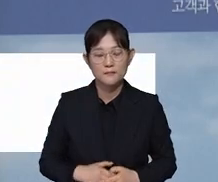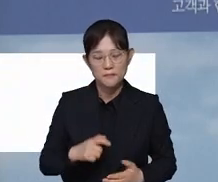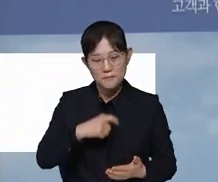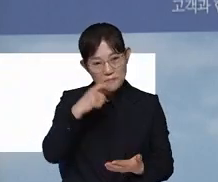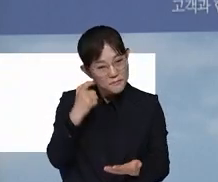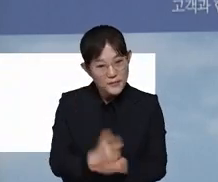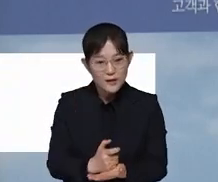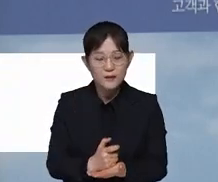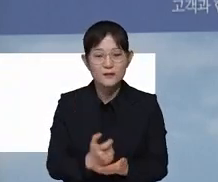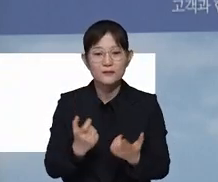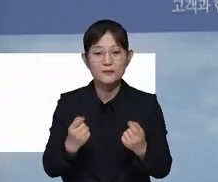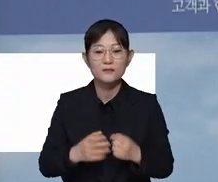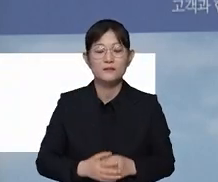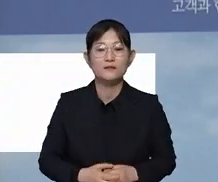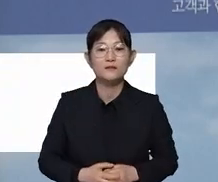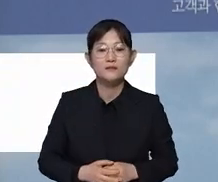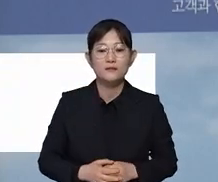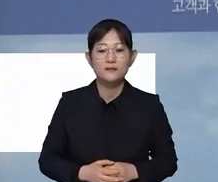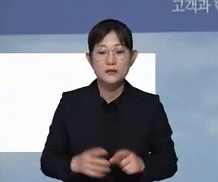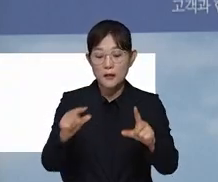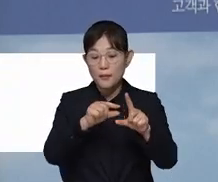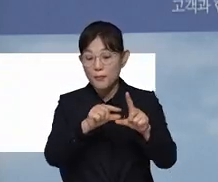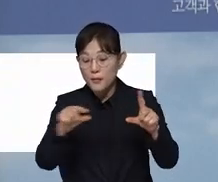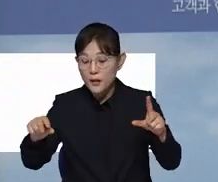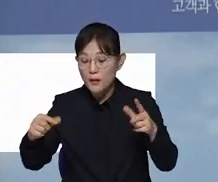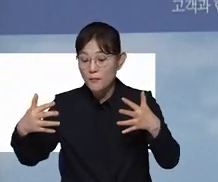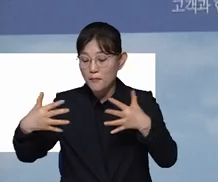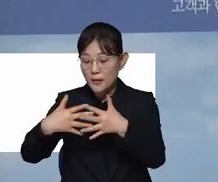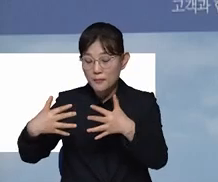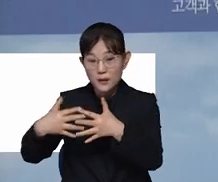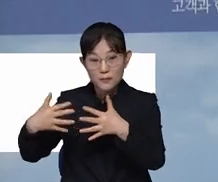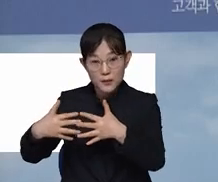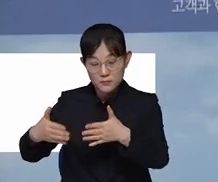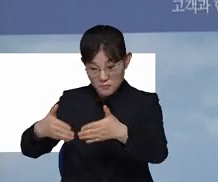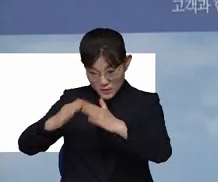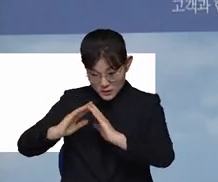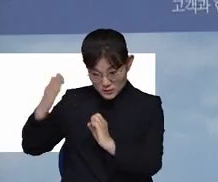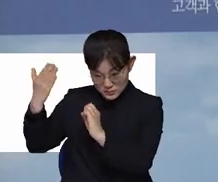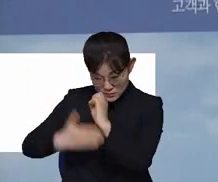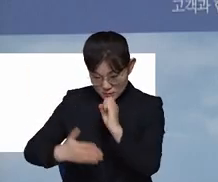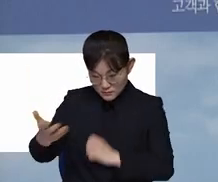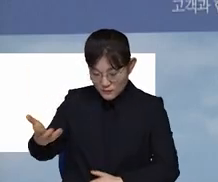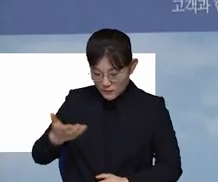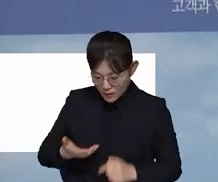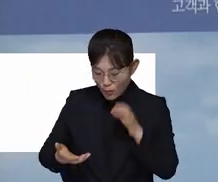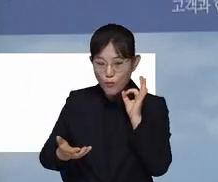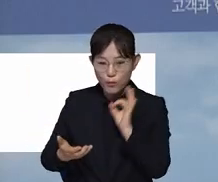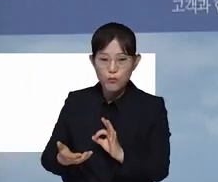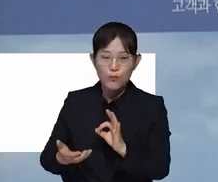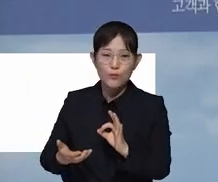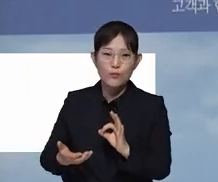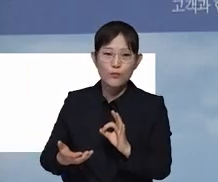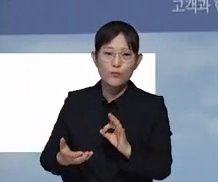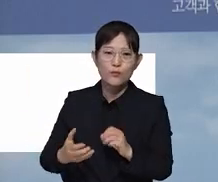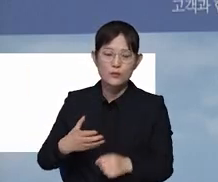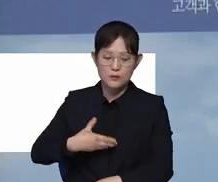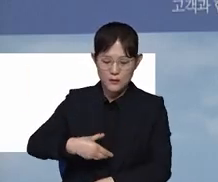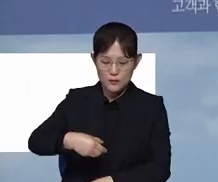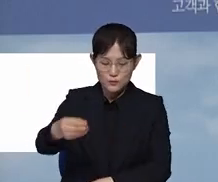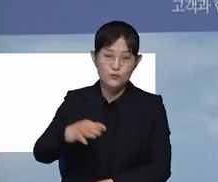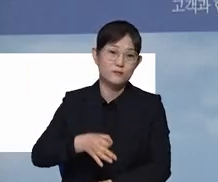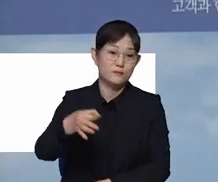게 있었던 것 같아요. 다른 데가 일부 그 묘들까지 올라가는 그쪽 부분에 그쪽 거의 같이 붙어